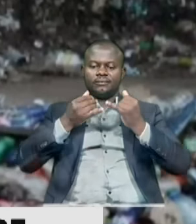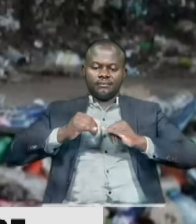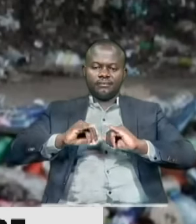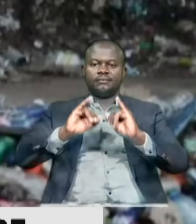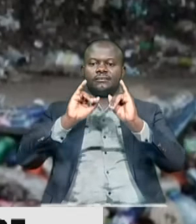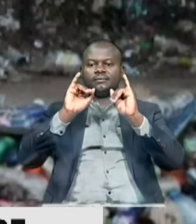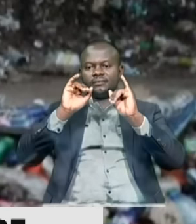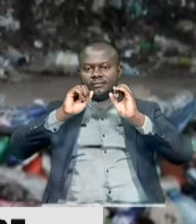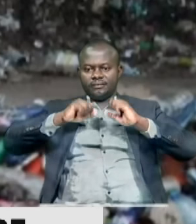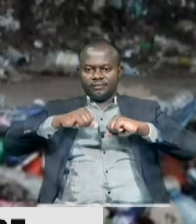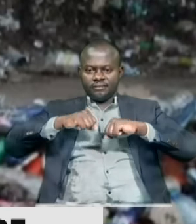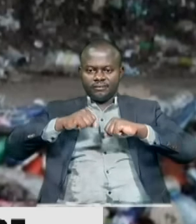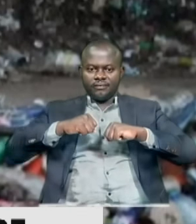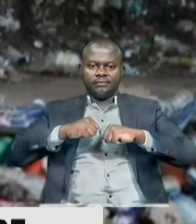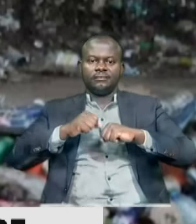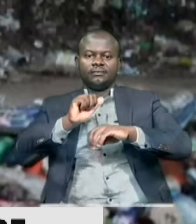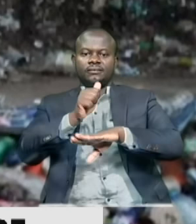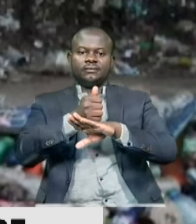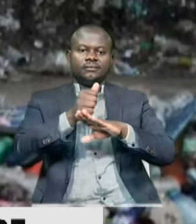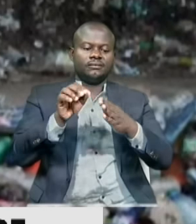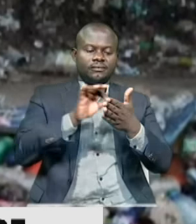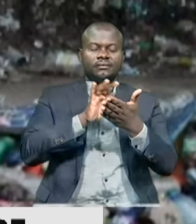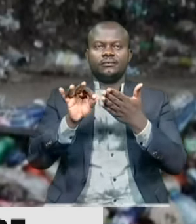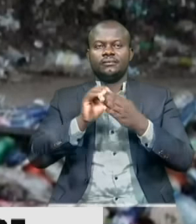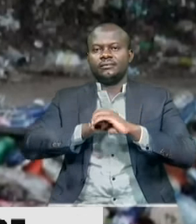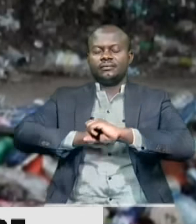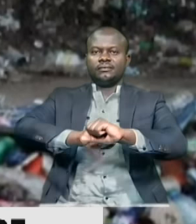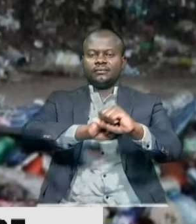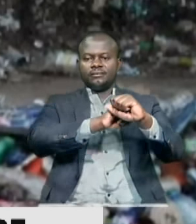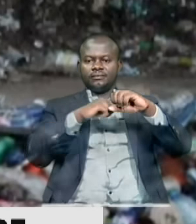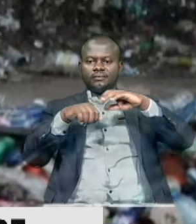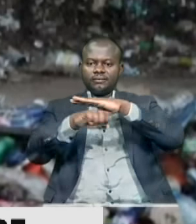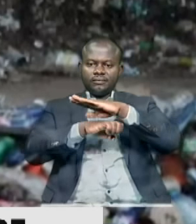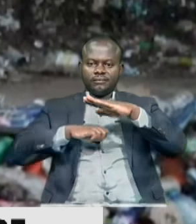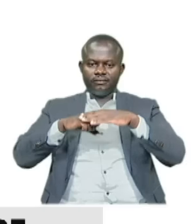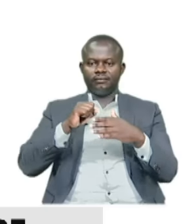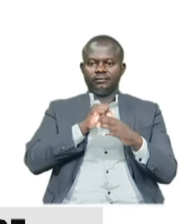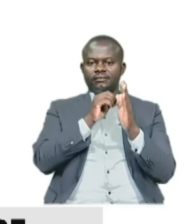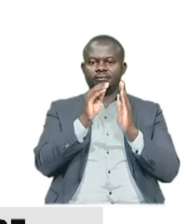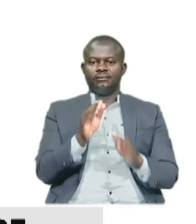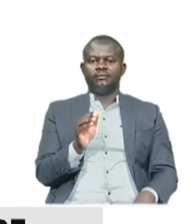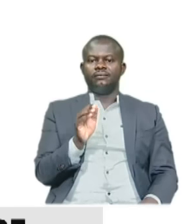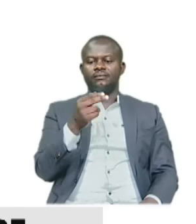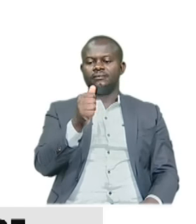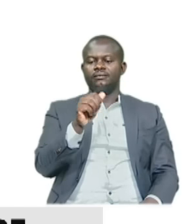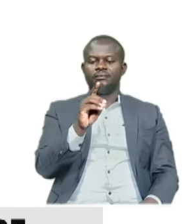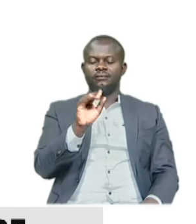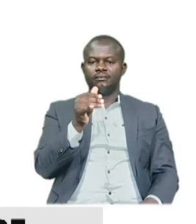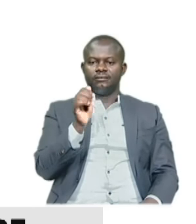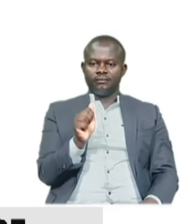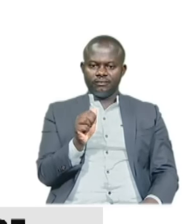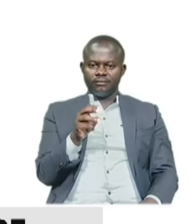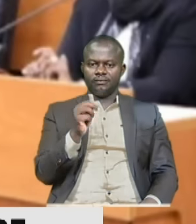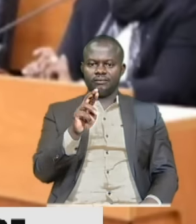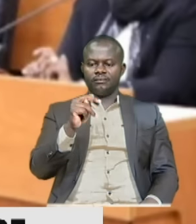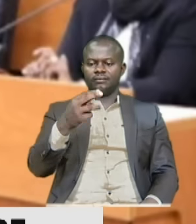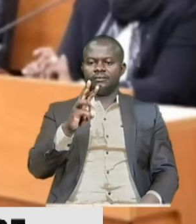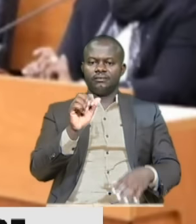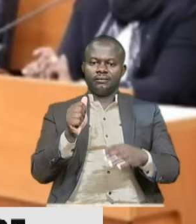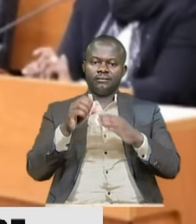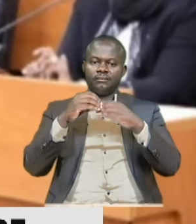bikorwa amasezerano rwashyizeho umukono yo kurengera ibidukikije, Senateur Adija Ndangiza Murangwa